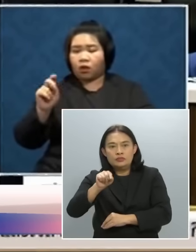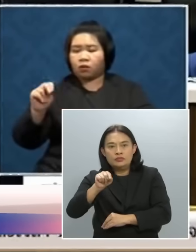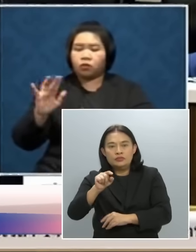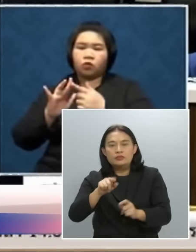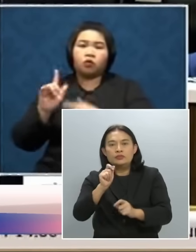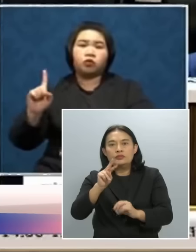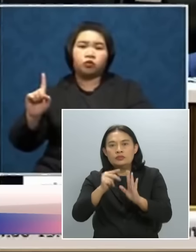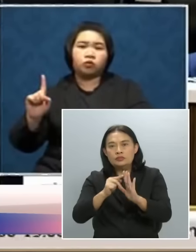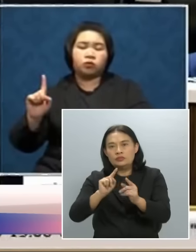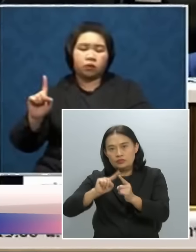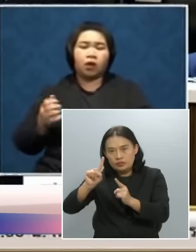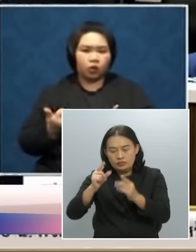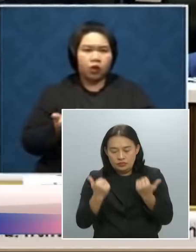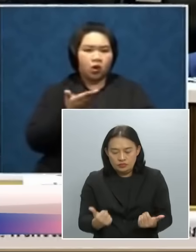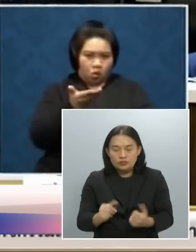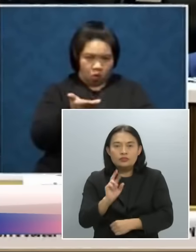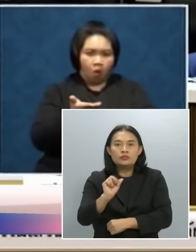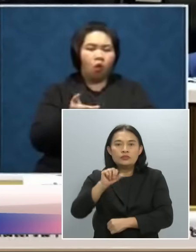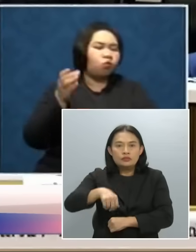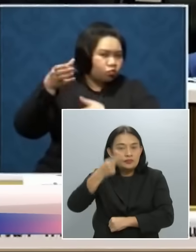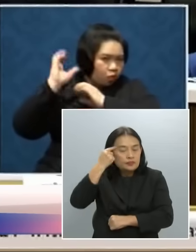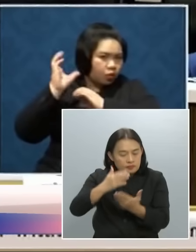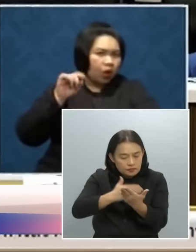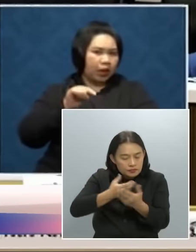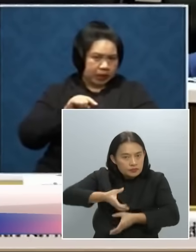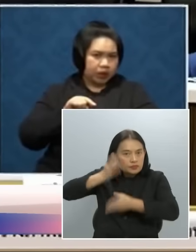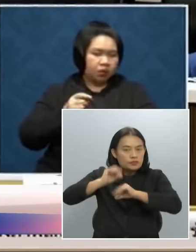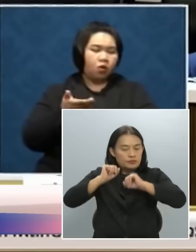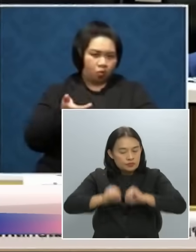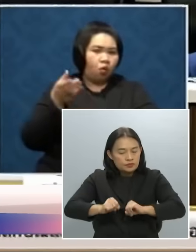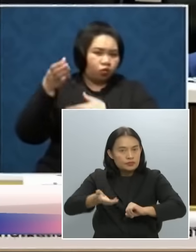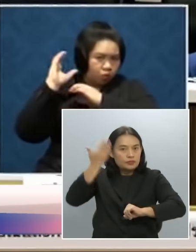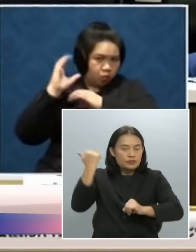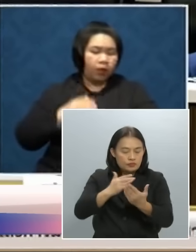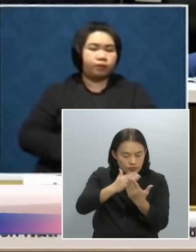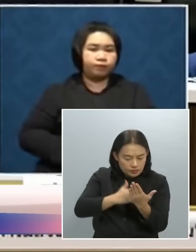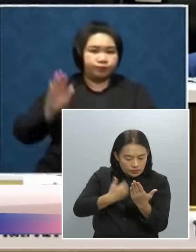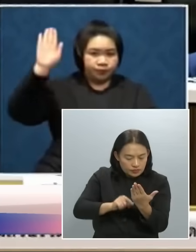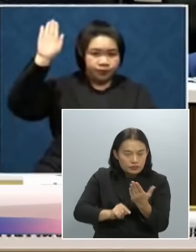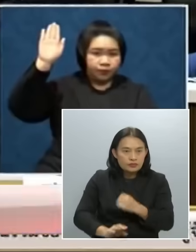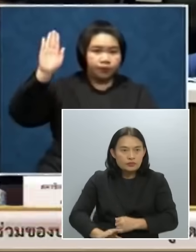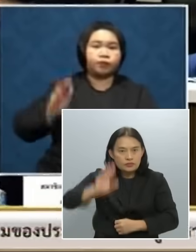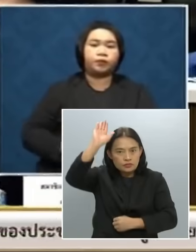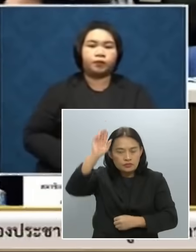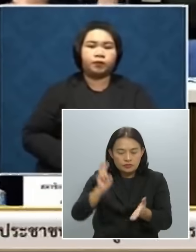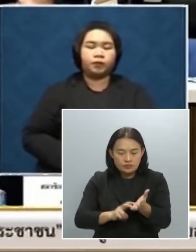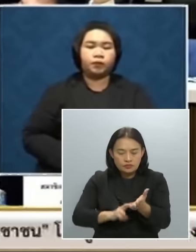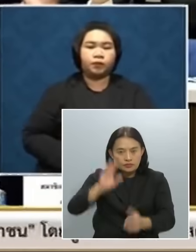สภาแห่งนี้มีมติทบทวนในมติที่เคยมีมาแล้วมีไปแล้วนะครับขอผู้รับรองครับ